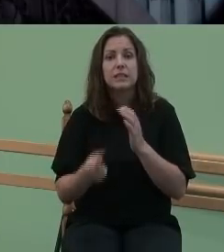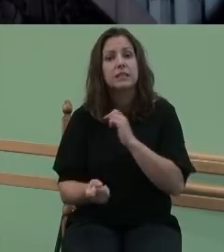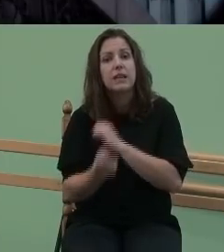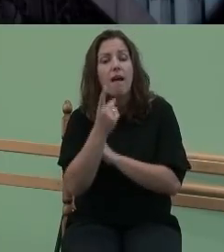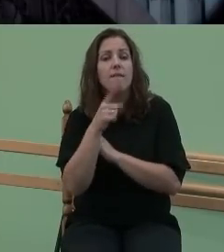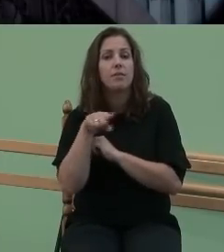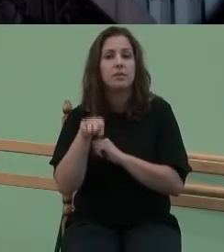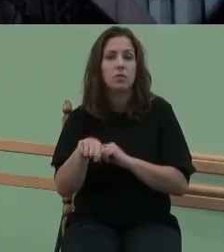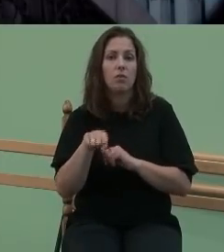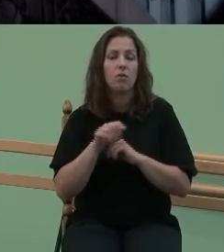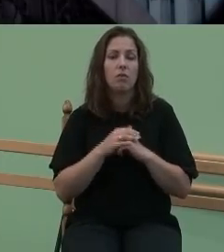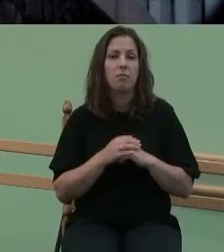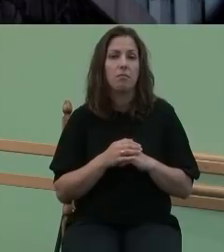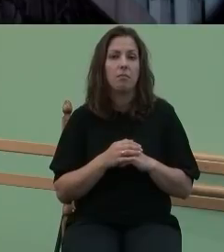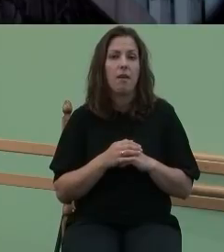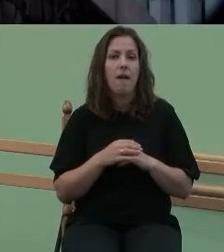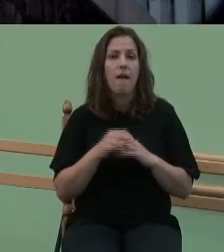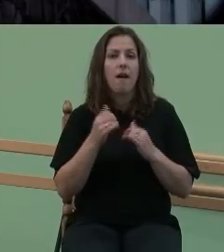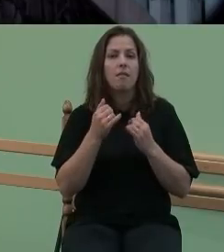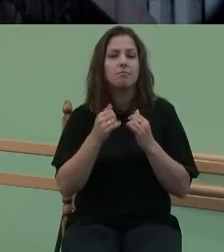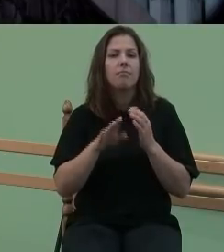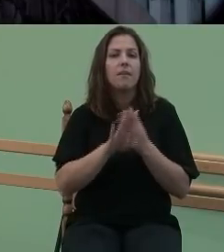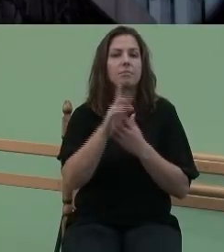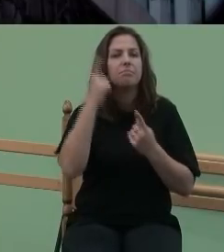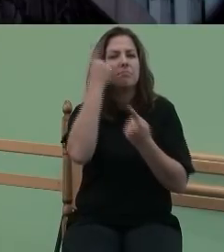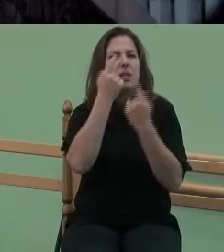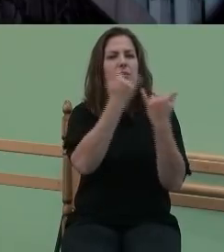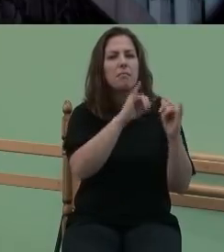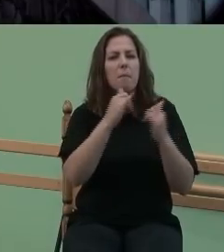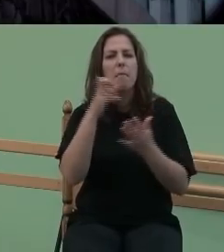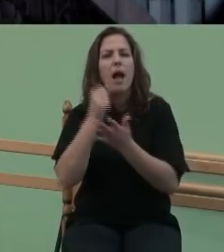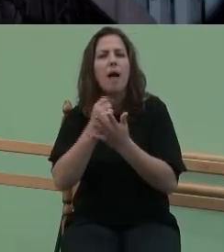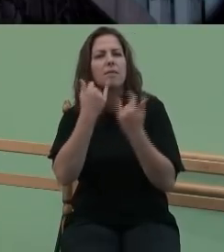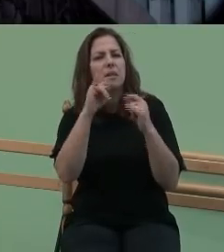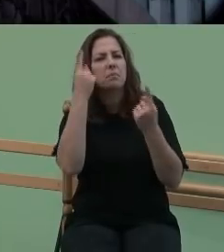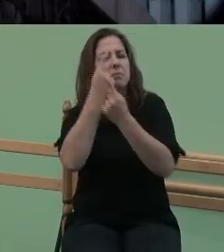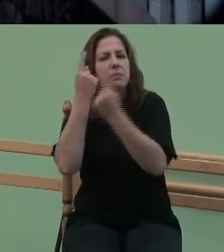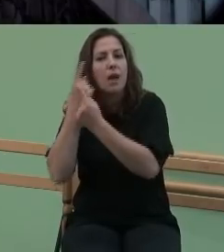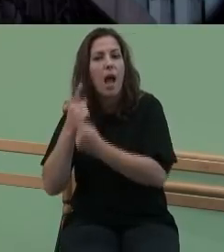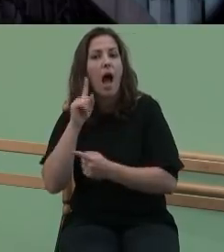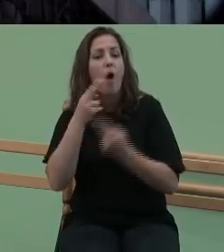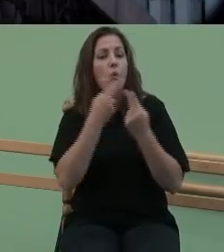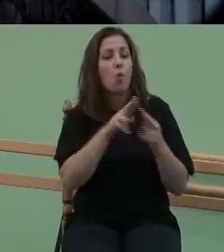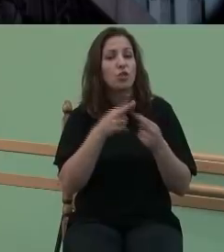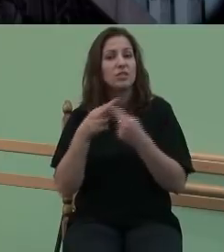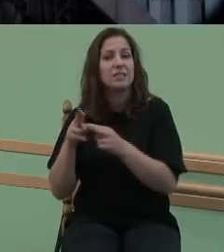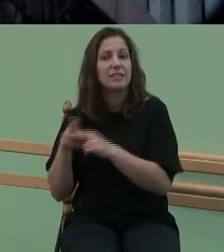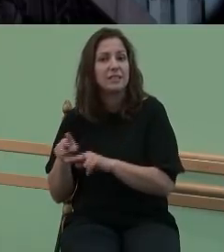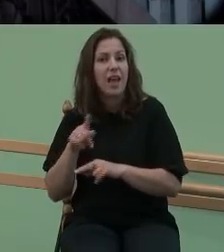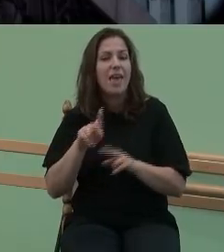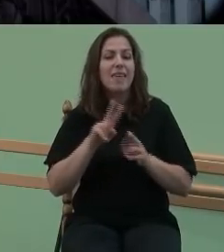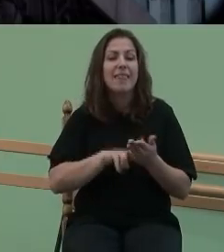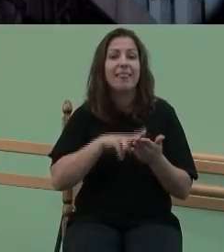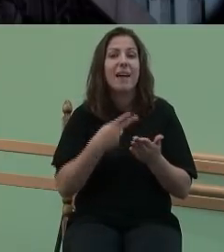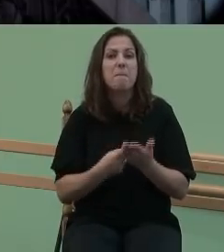zjawiskiem, że występują różnice poglądów w kwestiach prawnych. Tymczasem różnice poglądów, wielość